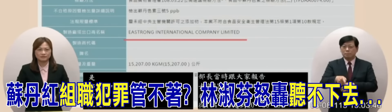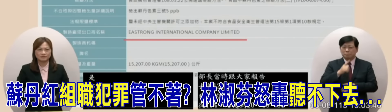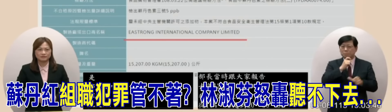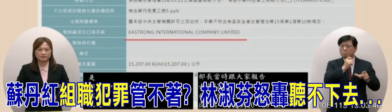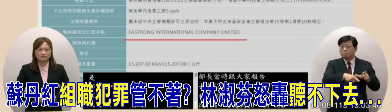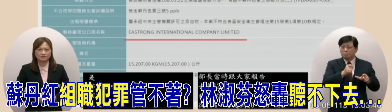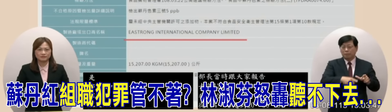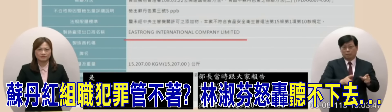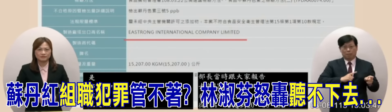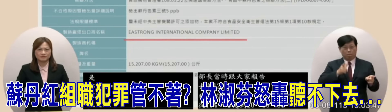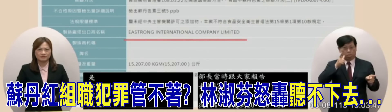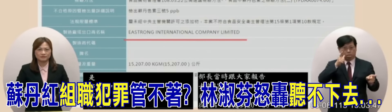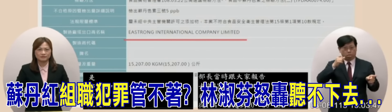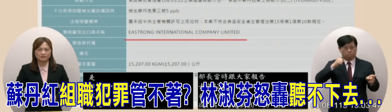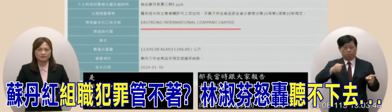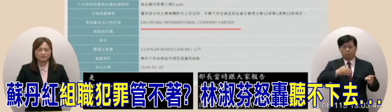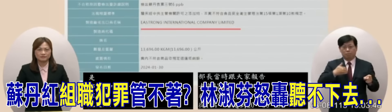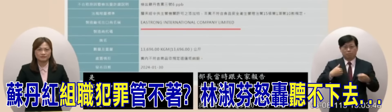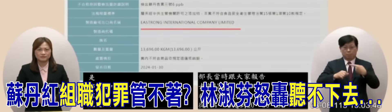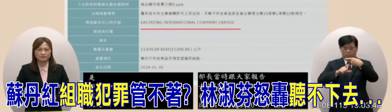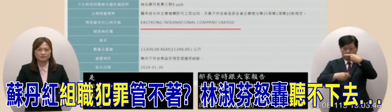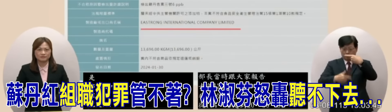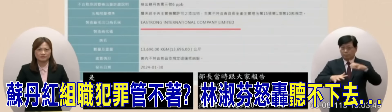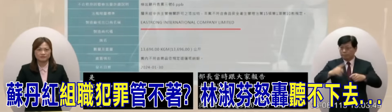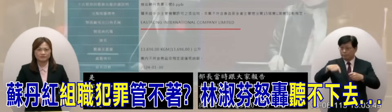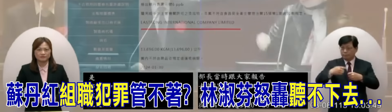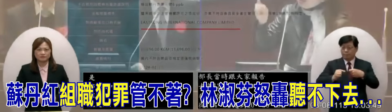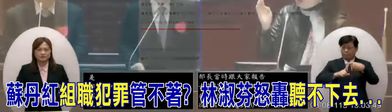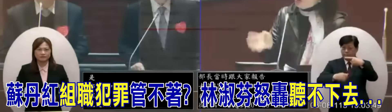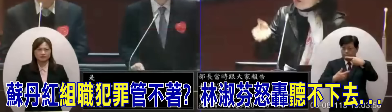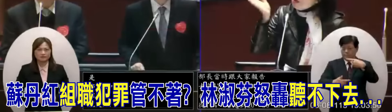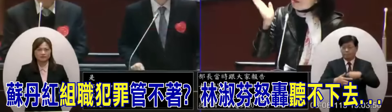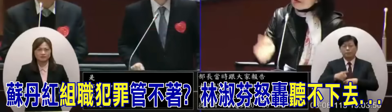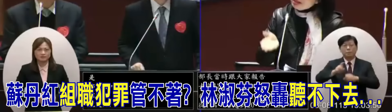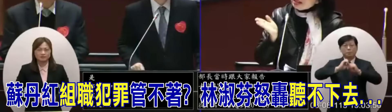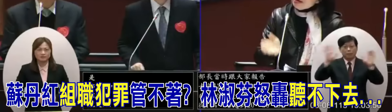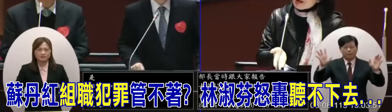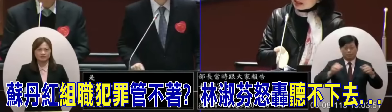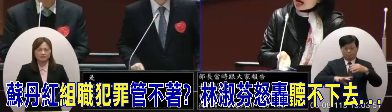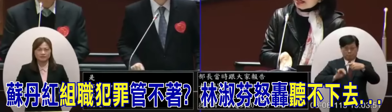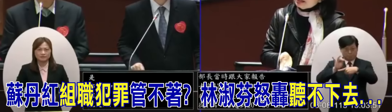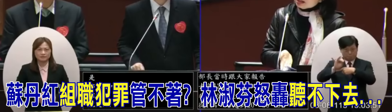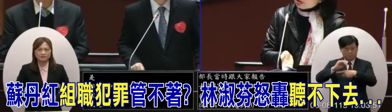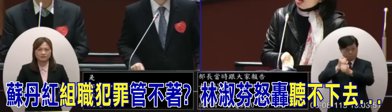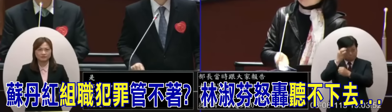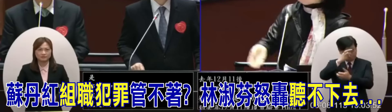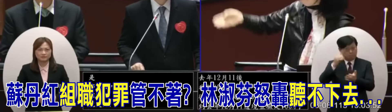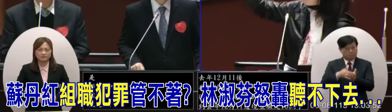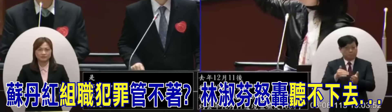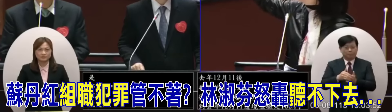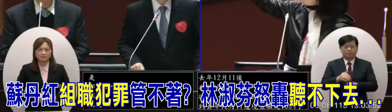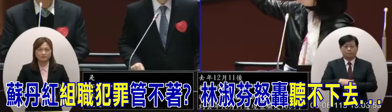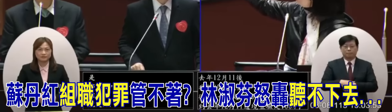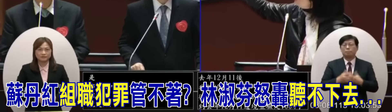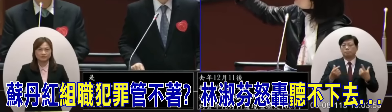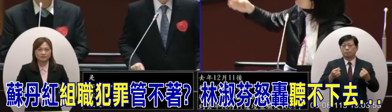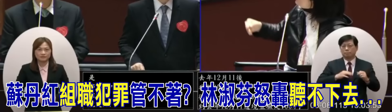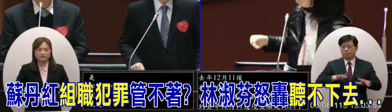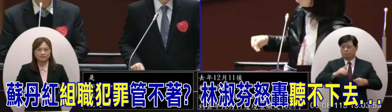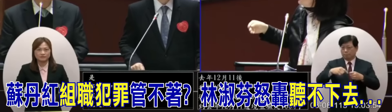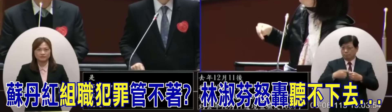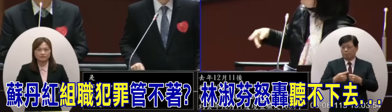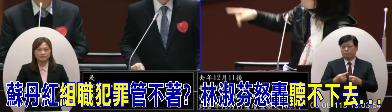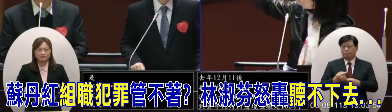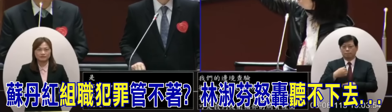者还可以在1月6日，今年。就是你宣布100%查验的时候，他在今